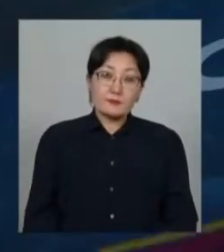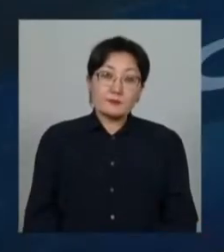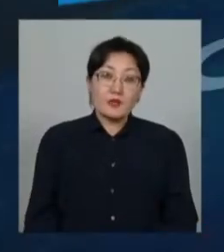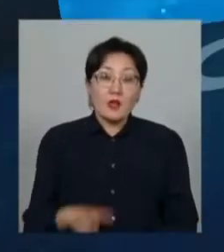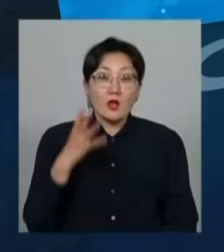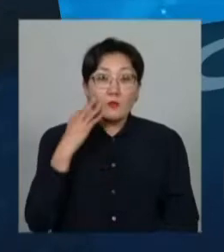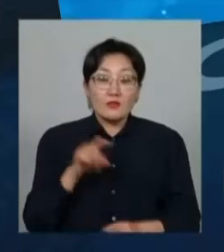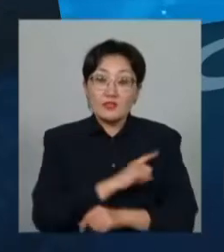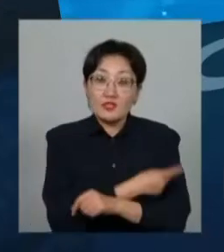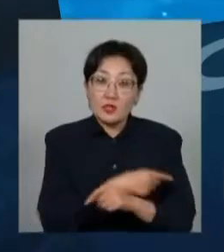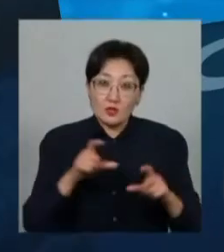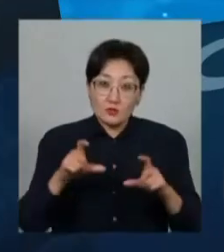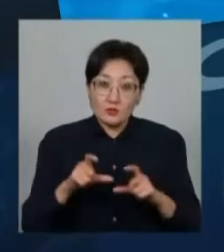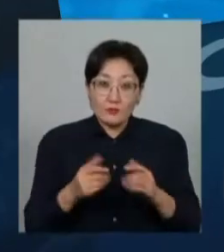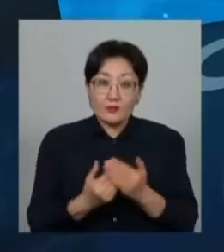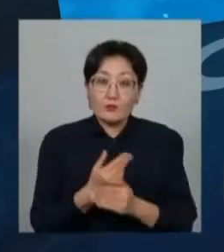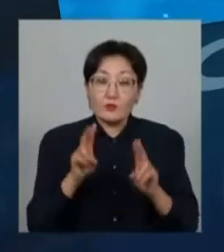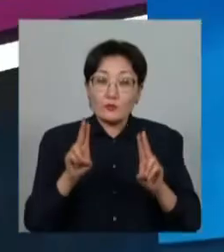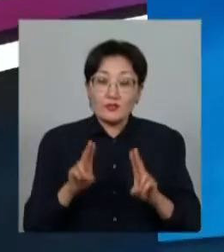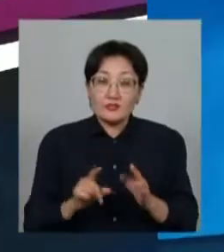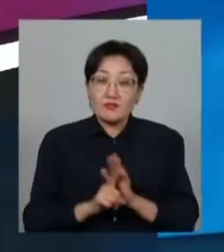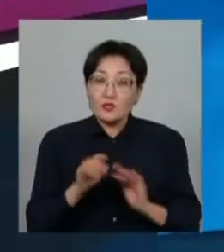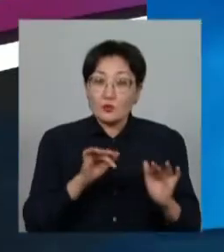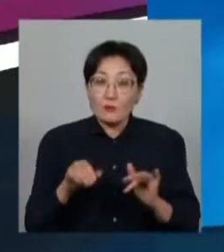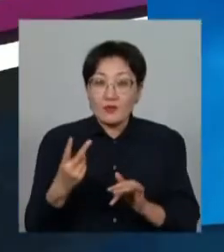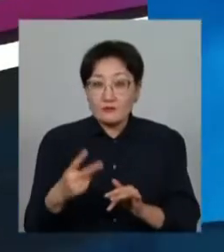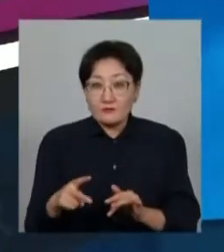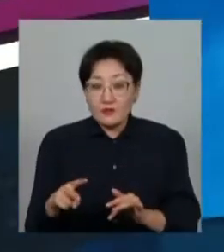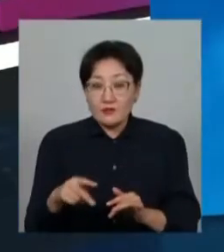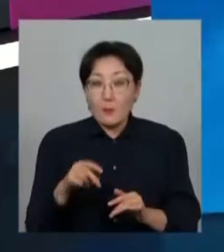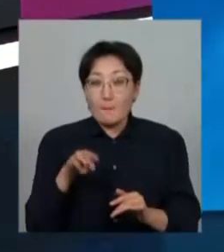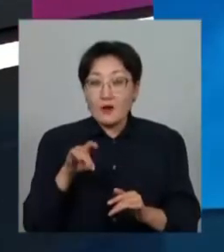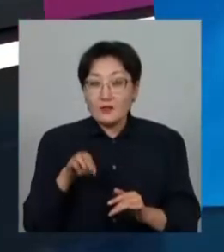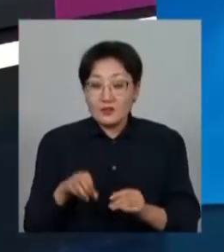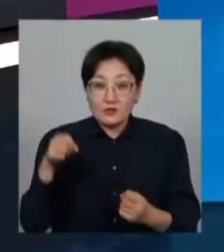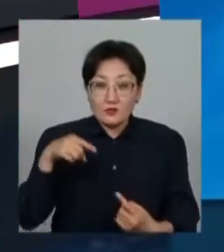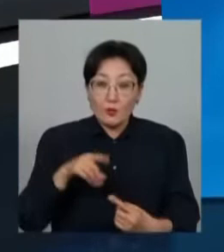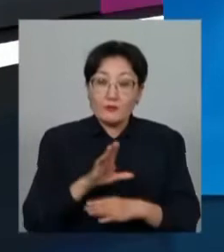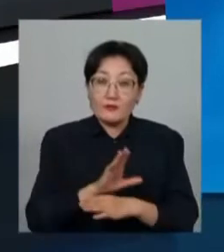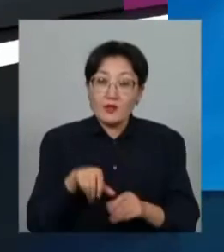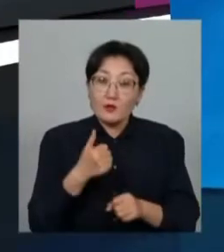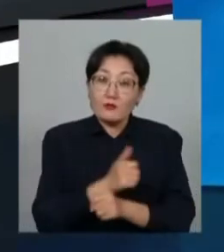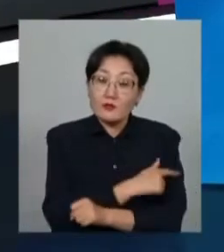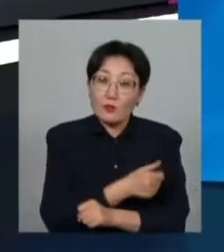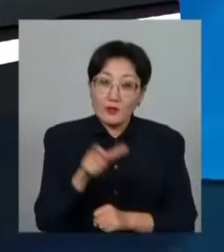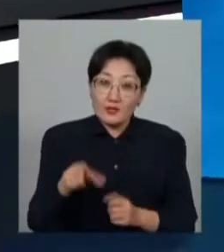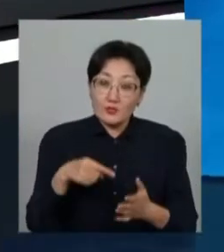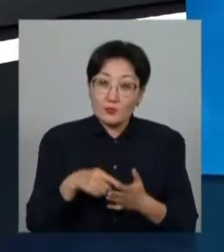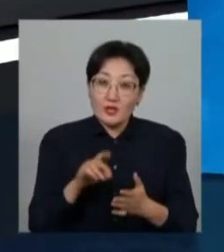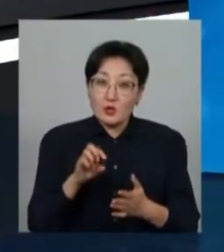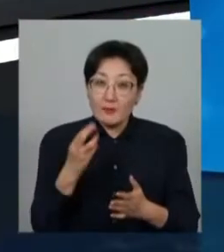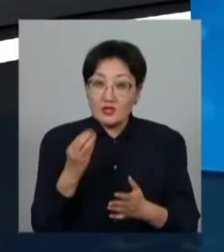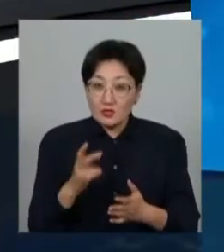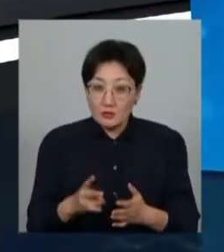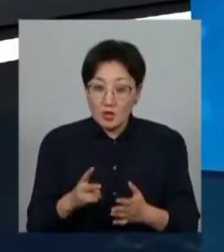В Алматы усиливают карантин. Новые правила начнут действовать с 20 марта. Согласно постановлению главного санврача города Жандарбека